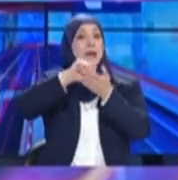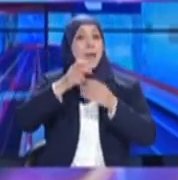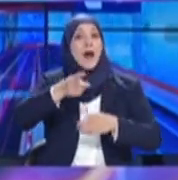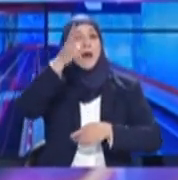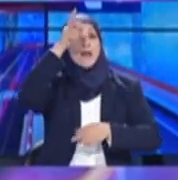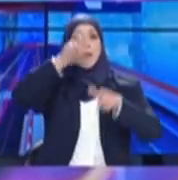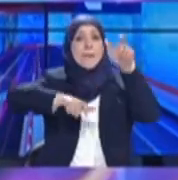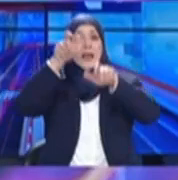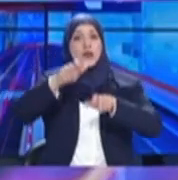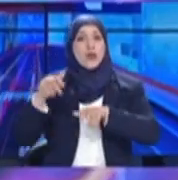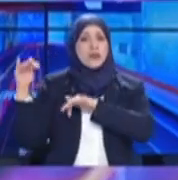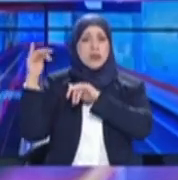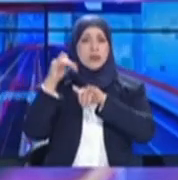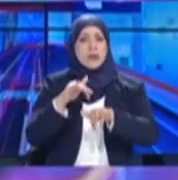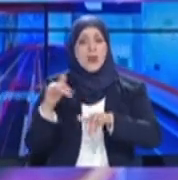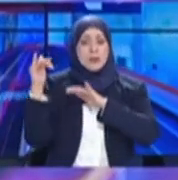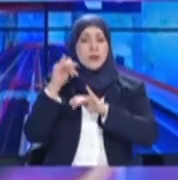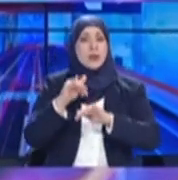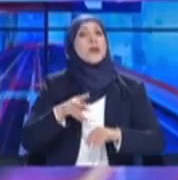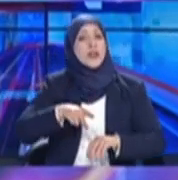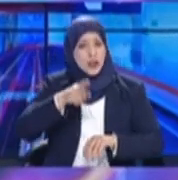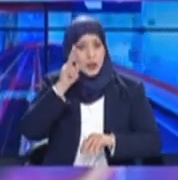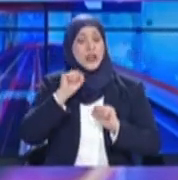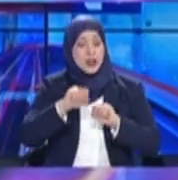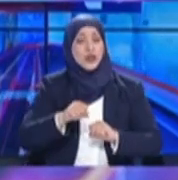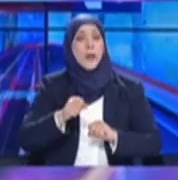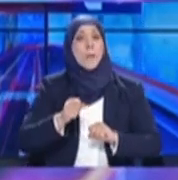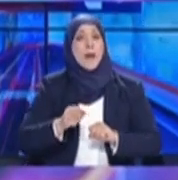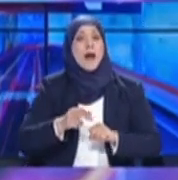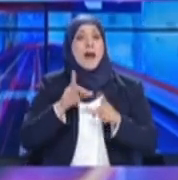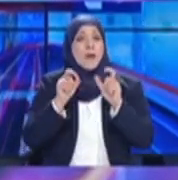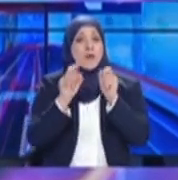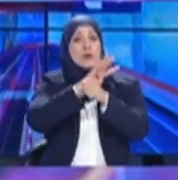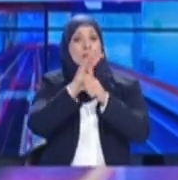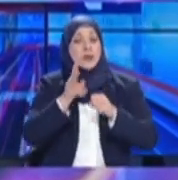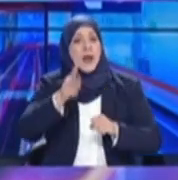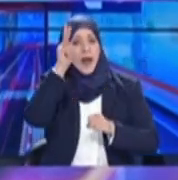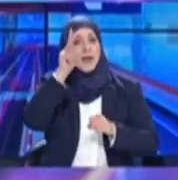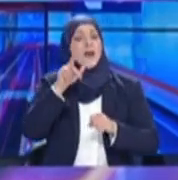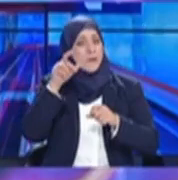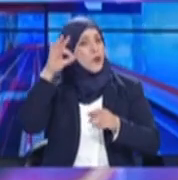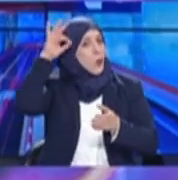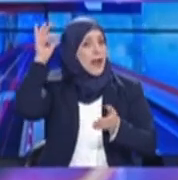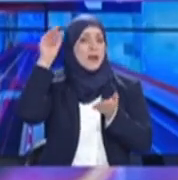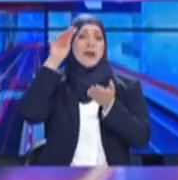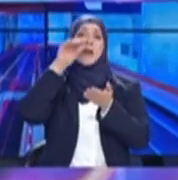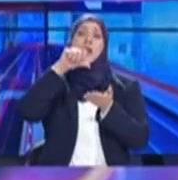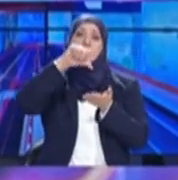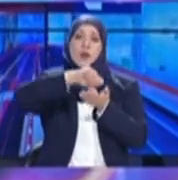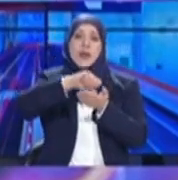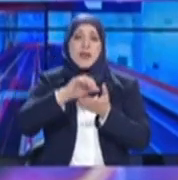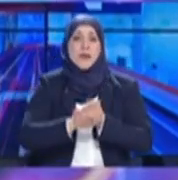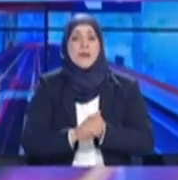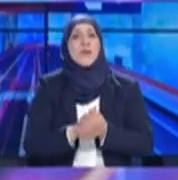السله عاصمه بعد شويه اكثر تفاصيل في انتظار تكن معنا مره اخرى او الزميله